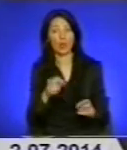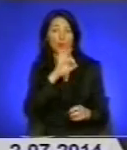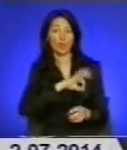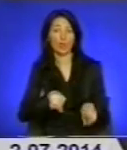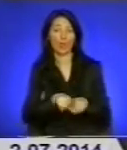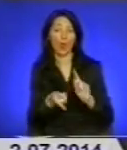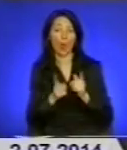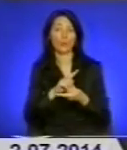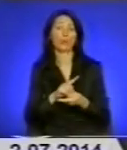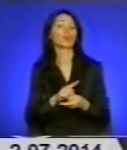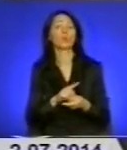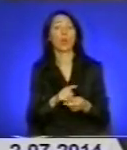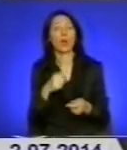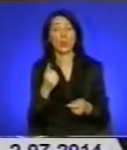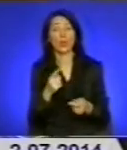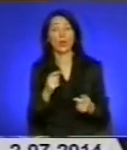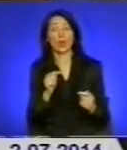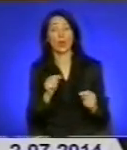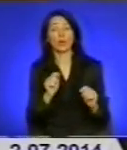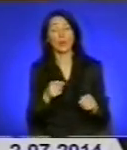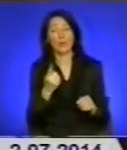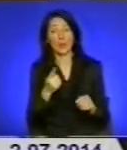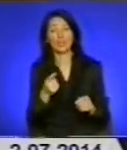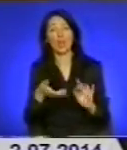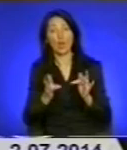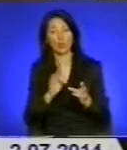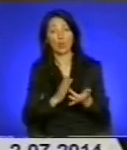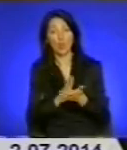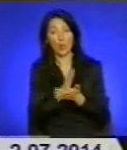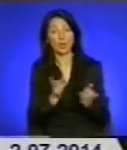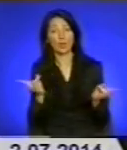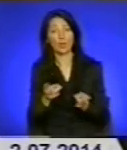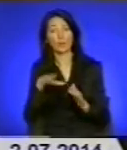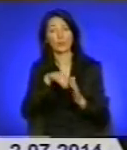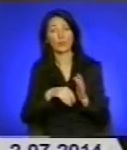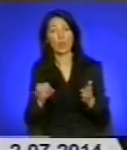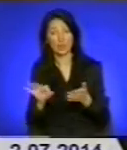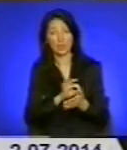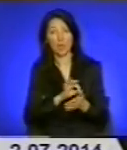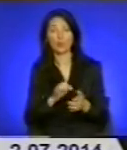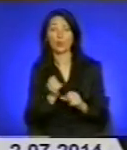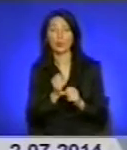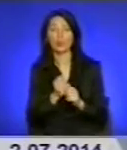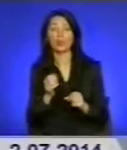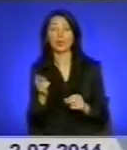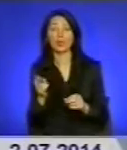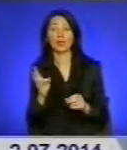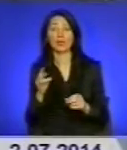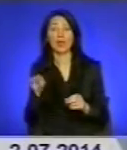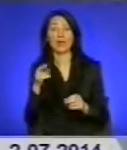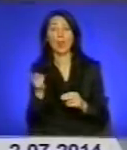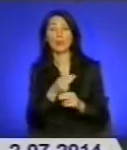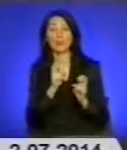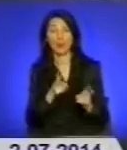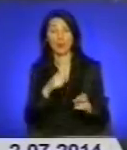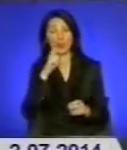опір обов'язково буде перші електронні послуги доцільно запровадити одразу і водночас працювати над безпекою українська влада